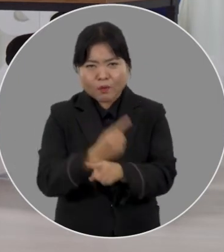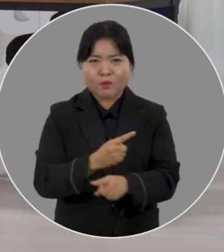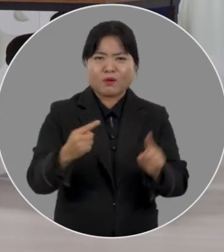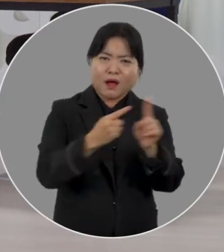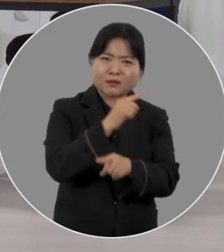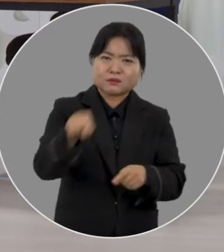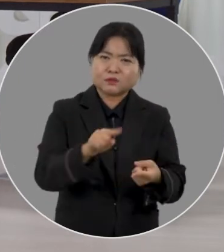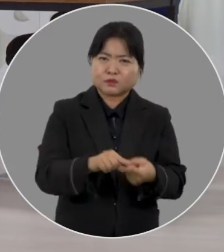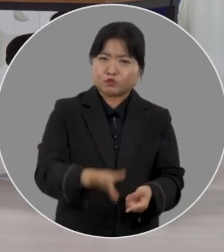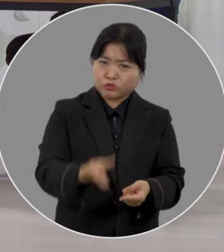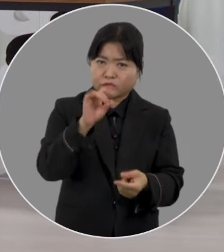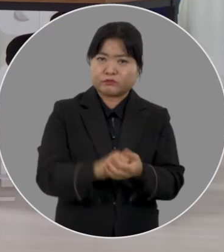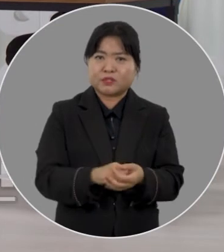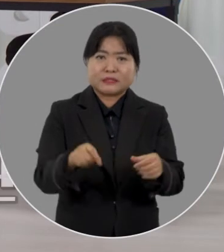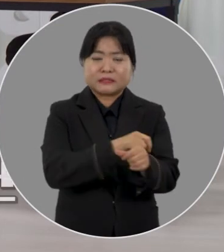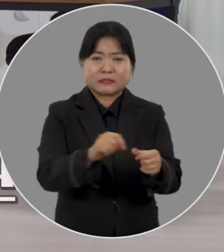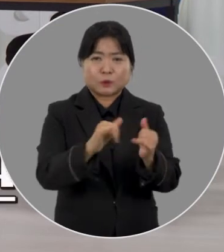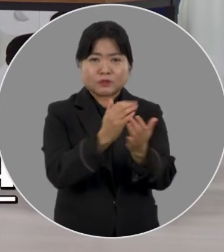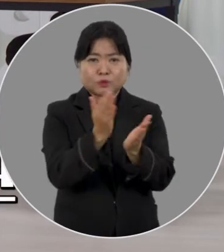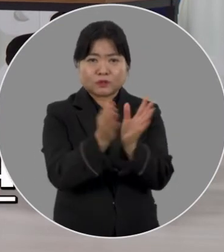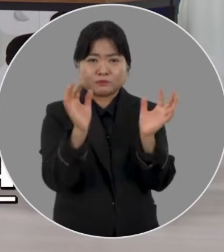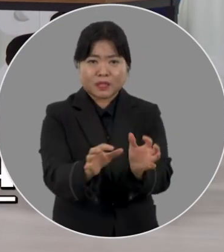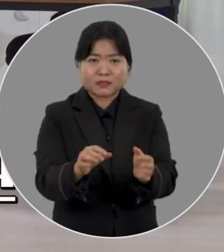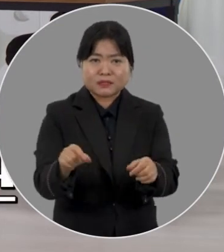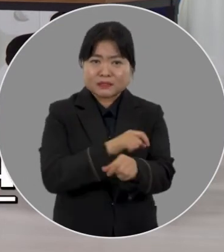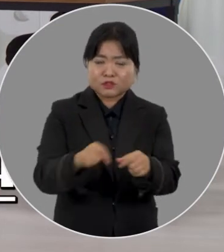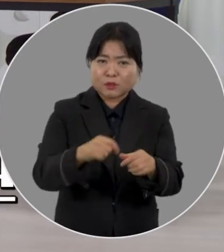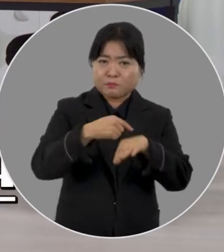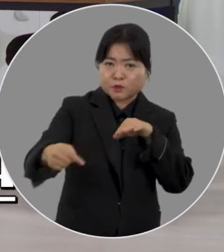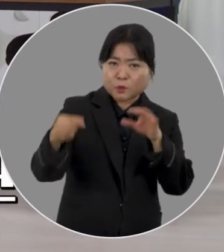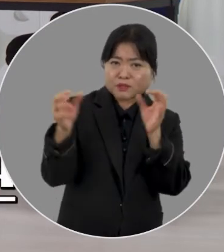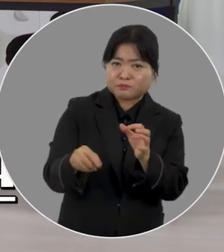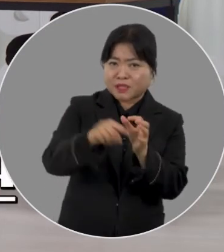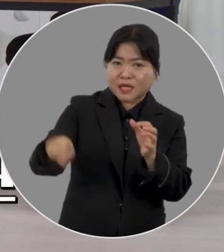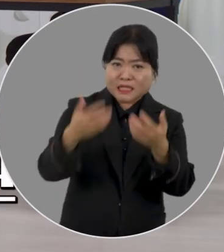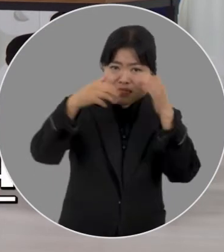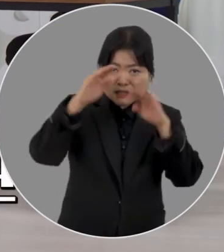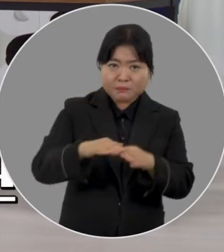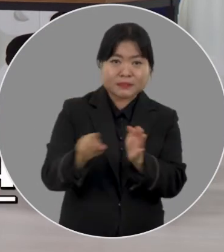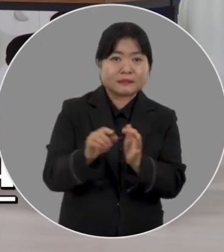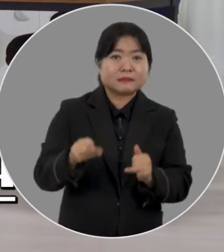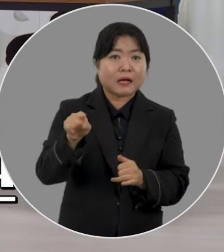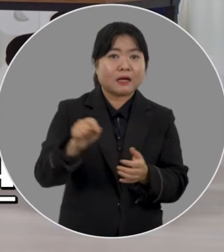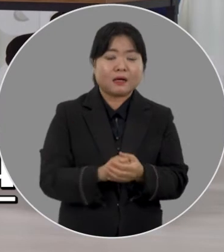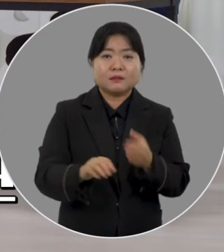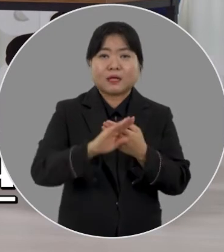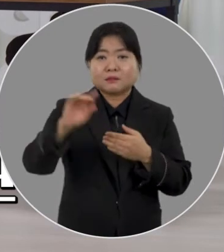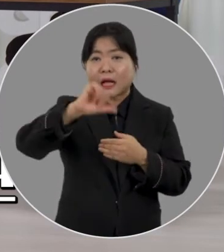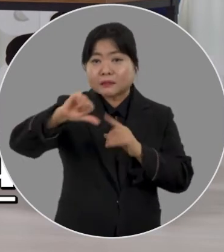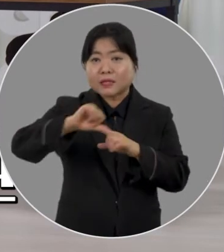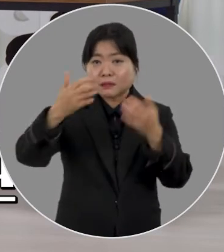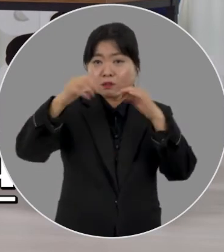고쳐나가는 것이 우선이지 특정 인종 집단, 특정 민족 집단의 이슬람 신자, 다른 아시안